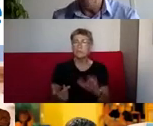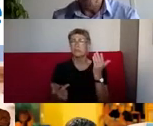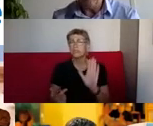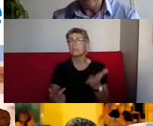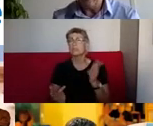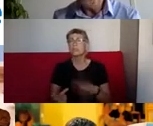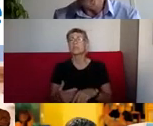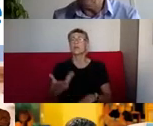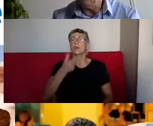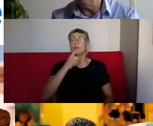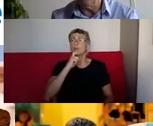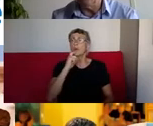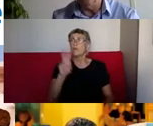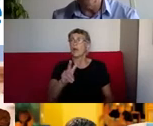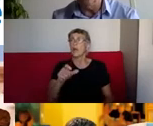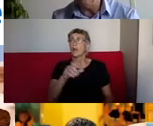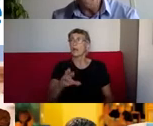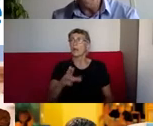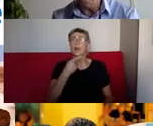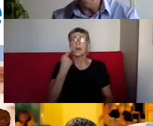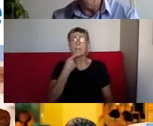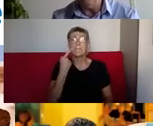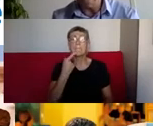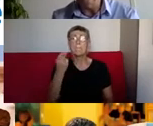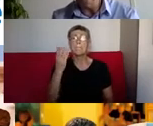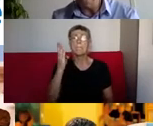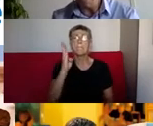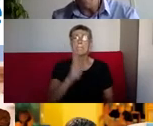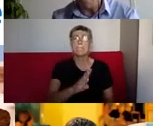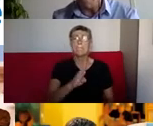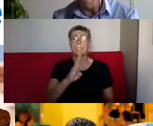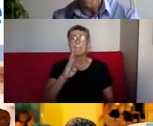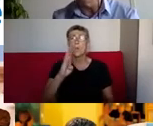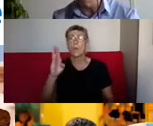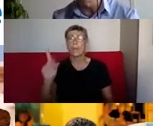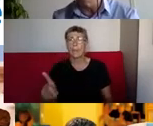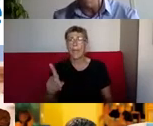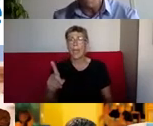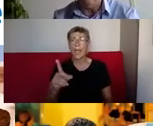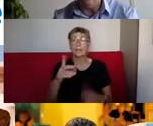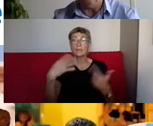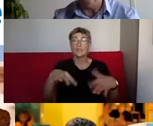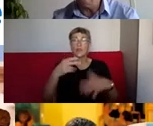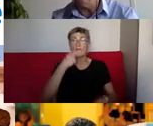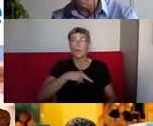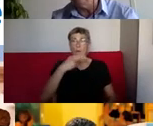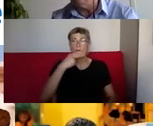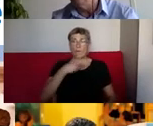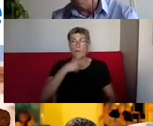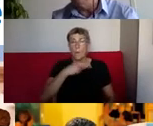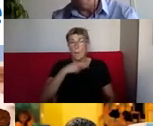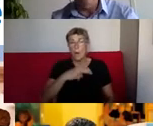Day. Cette année, le Duo Day va se dérouler le 19 novembre dans le cadre de la semaine pour l'emploi puisqu'il n'a pas pu se